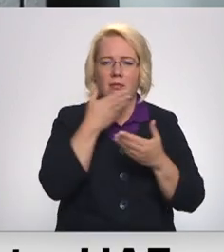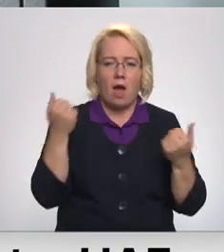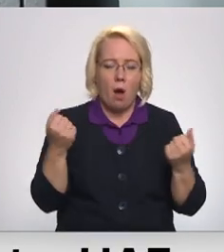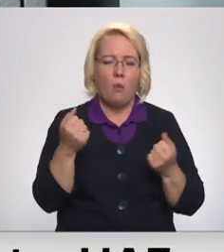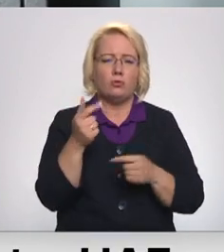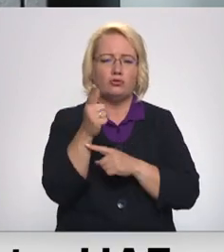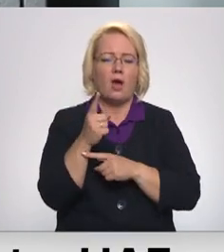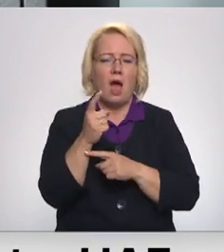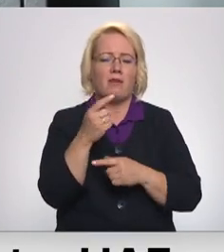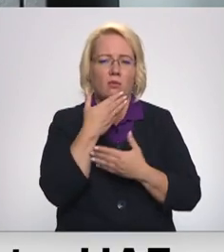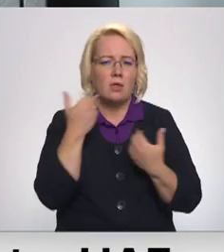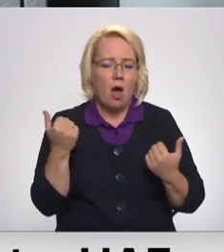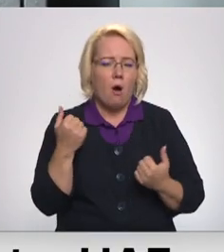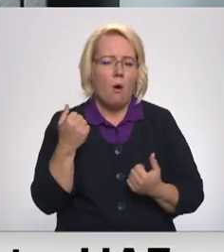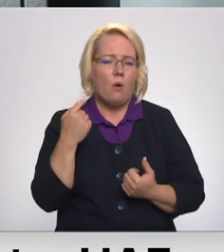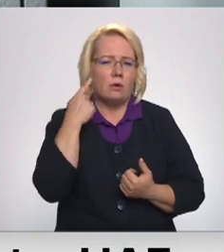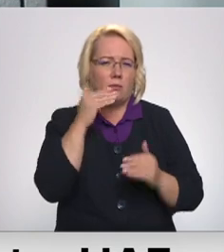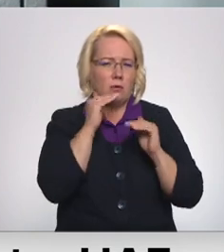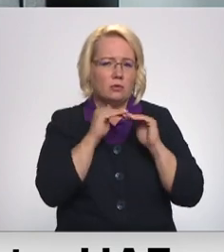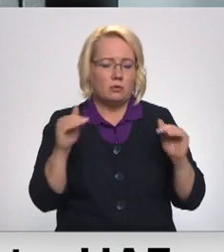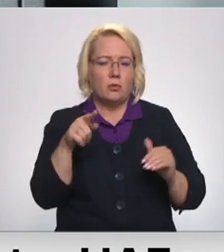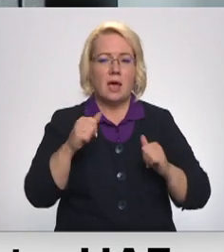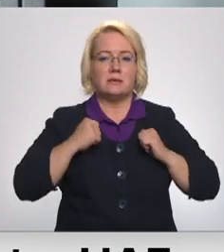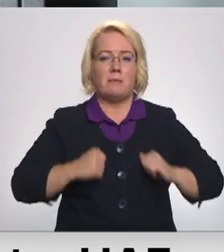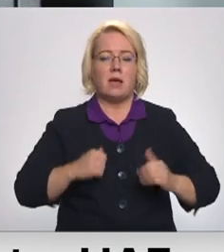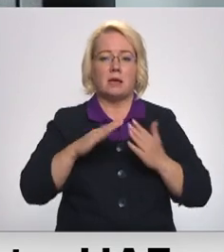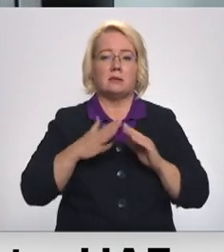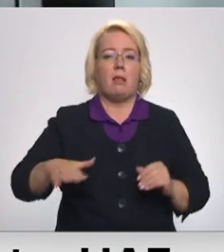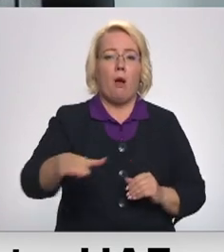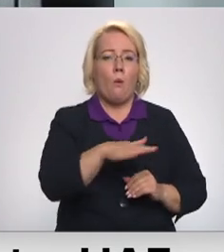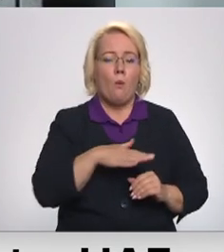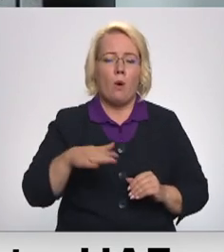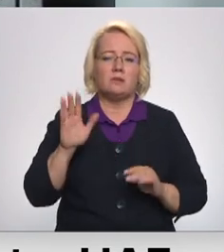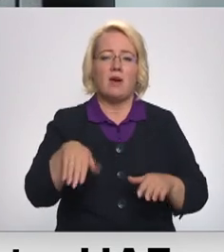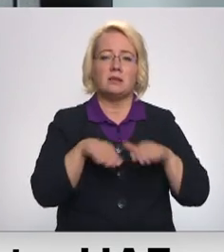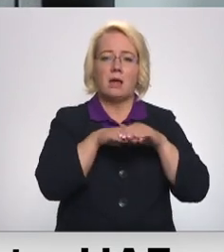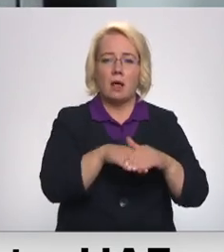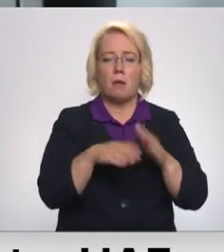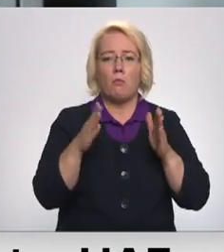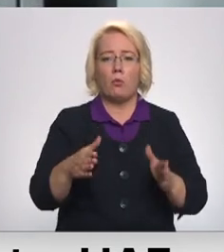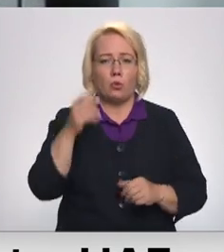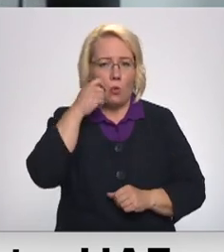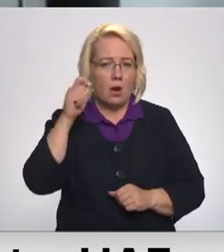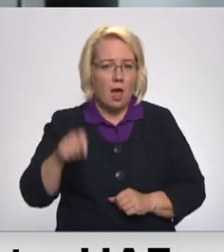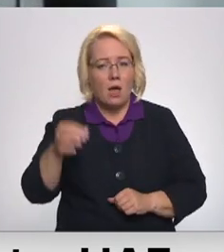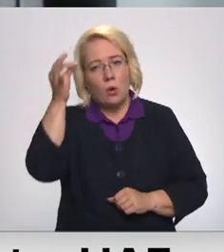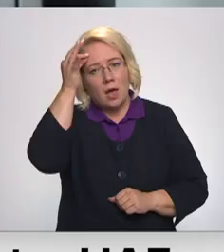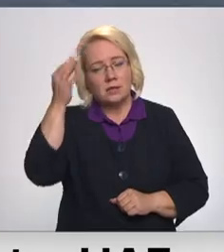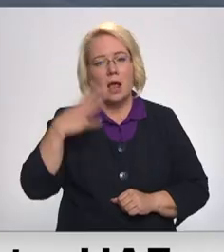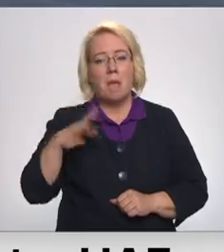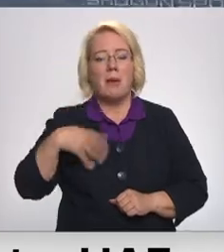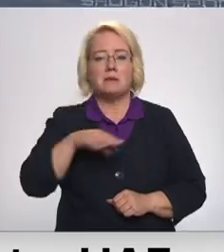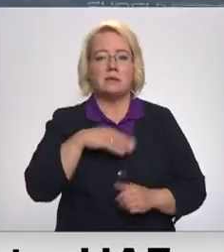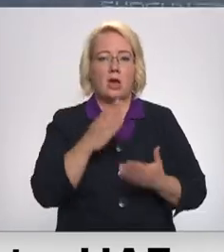un es to mieru, kas ir šeit laukos, tieši var saglabāt un būt Ukrainā un atcerēties, kāpēc es esmu